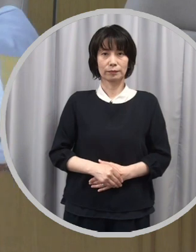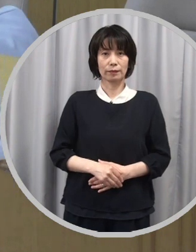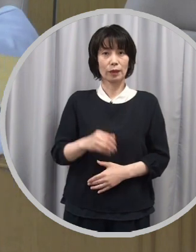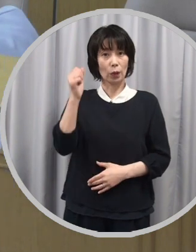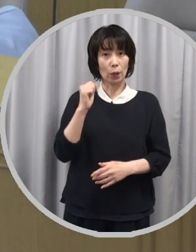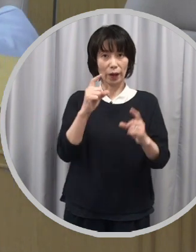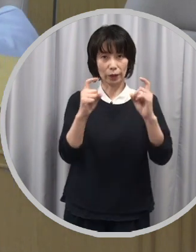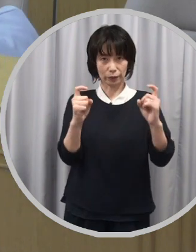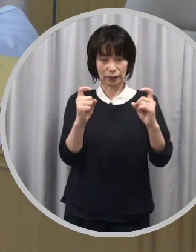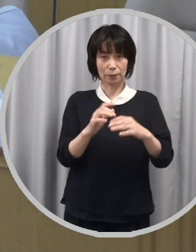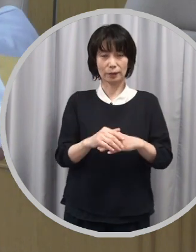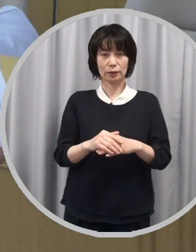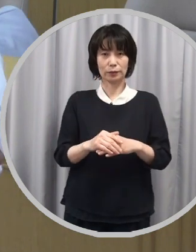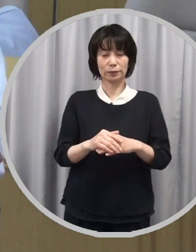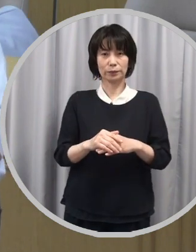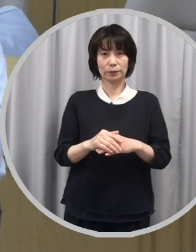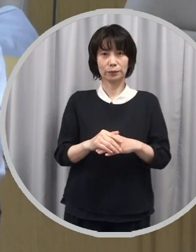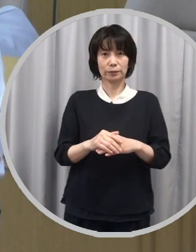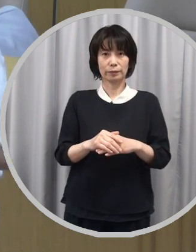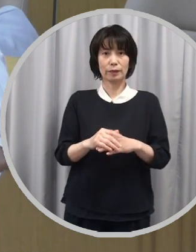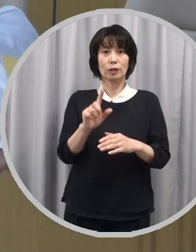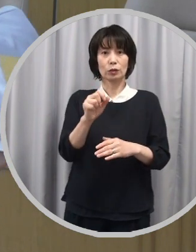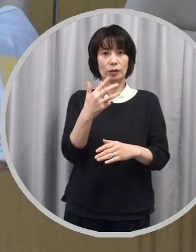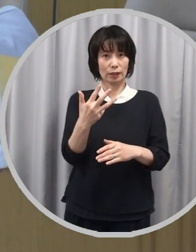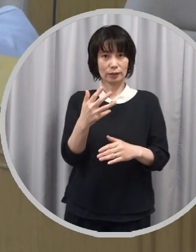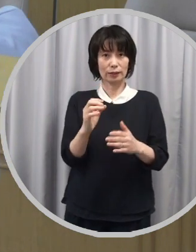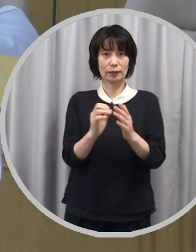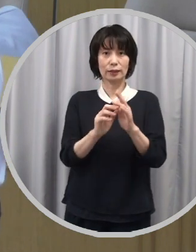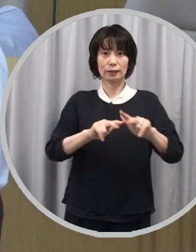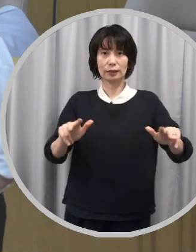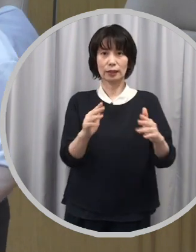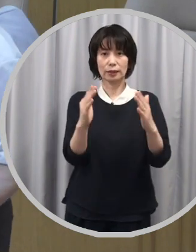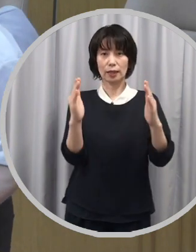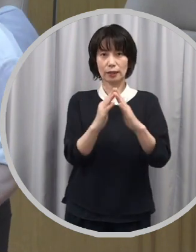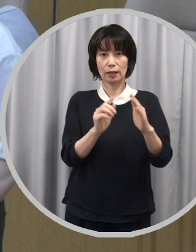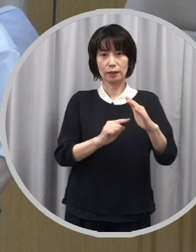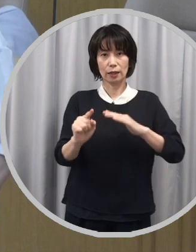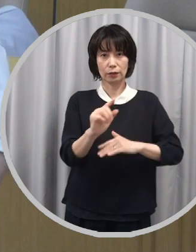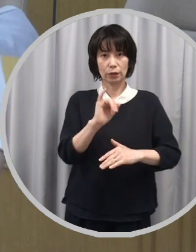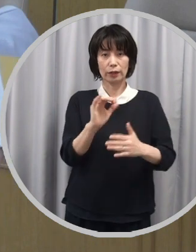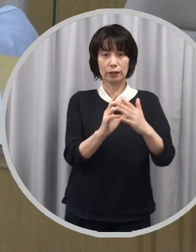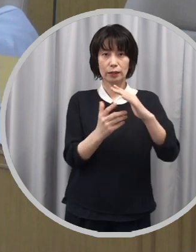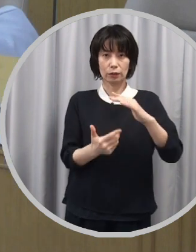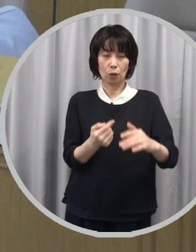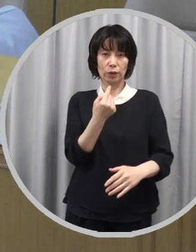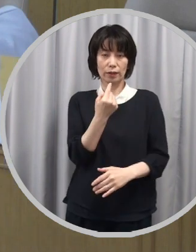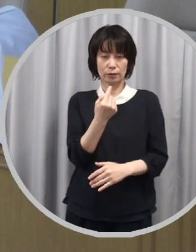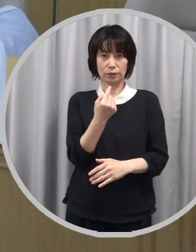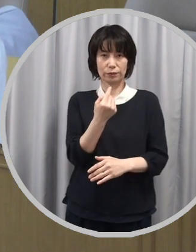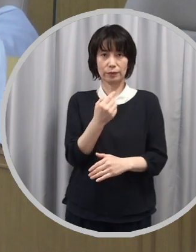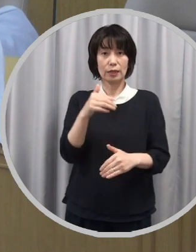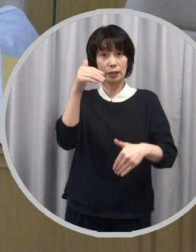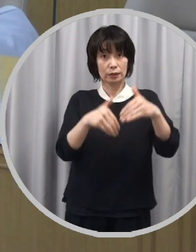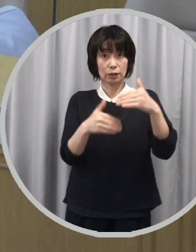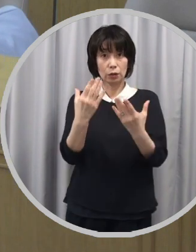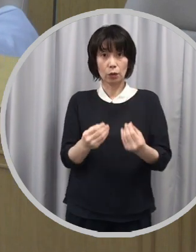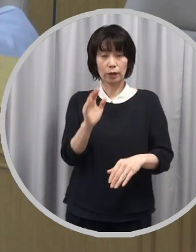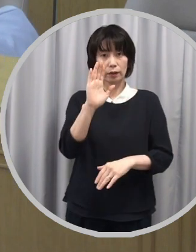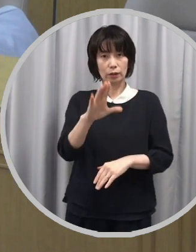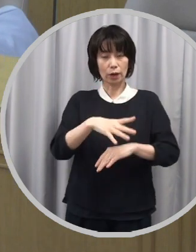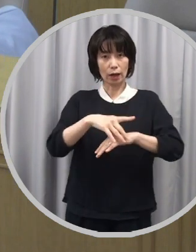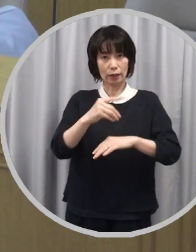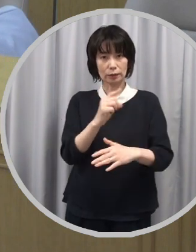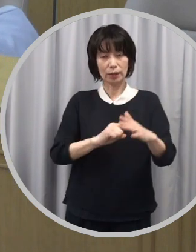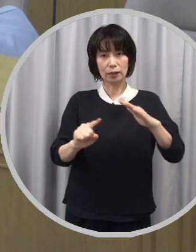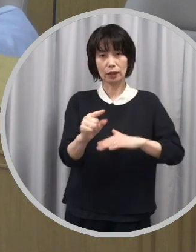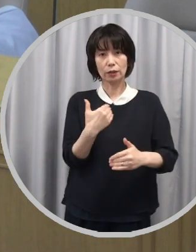おはようございます。18番積水会代表伊藤和春でございます。選挙を終えて初めての代